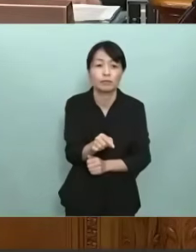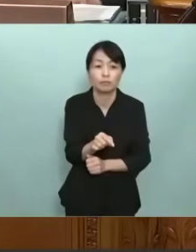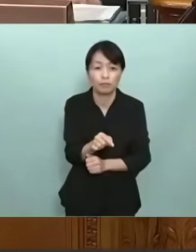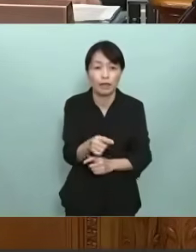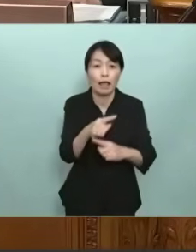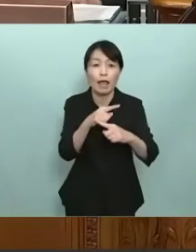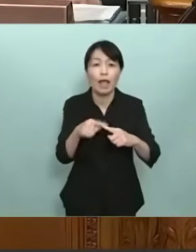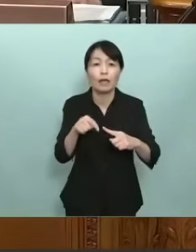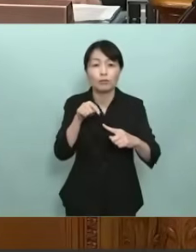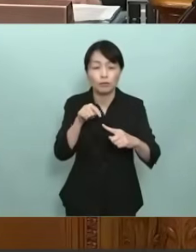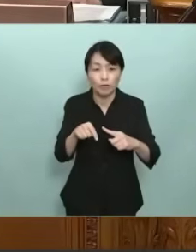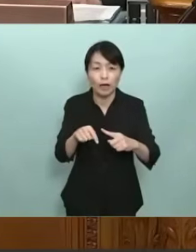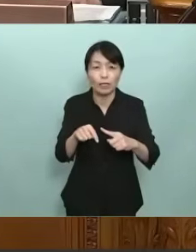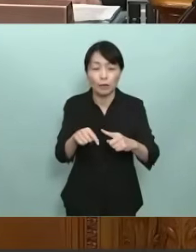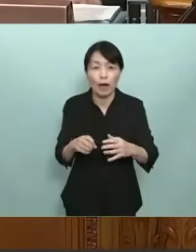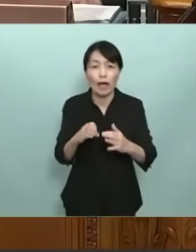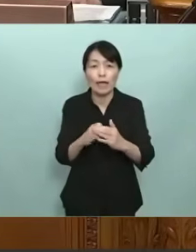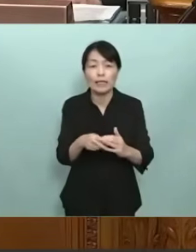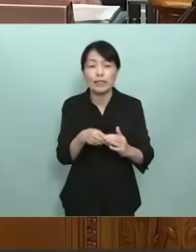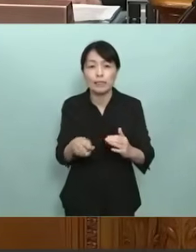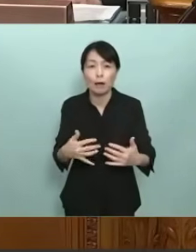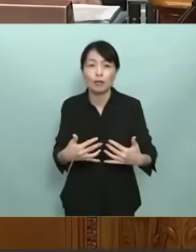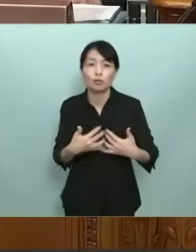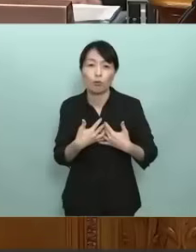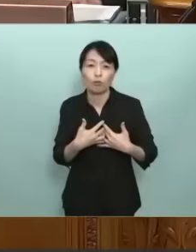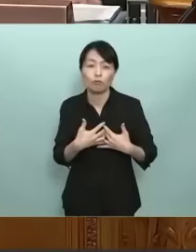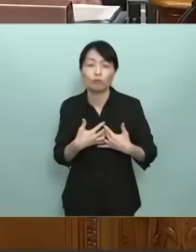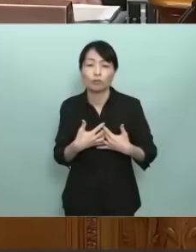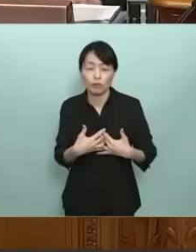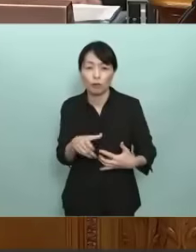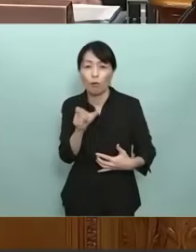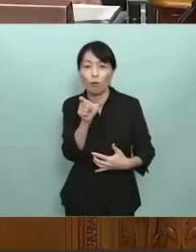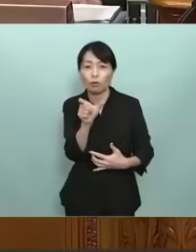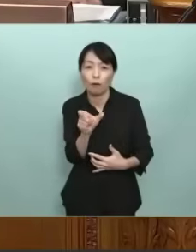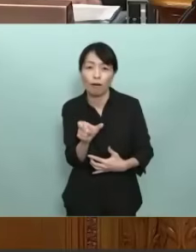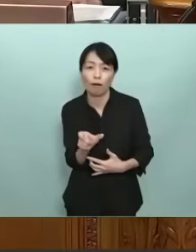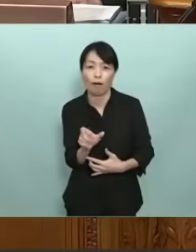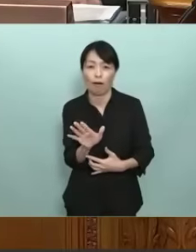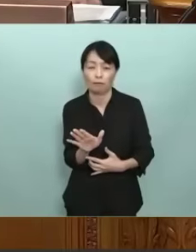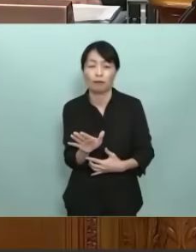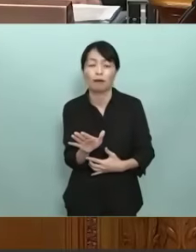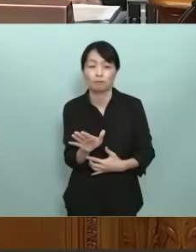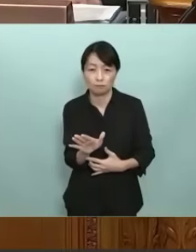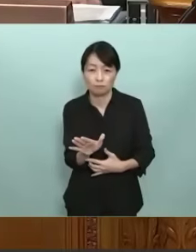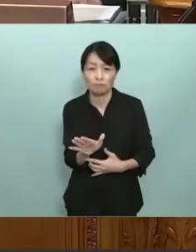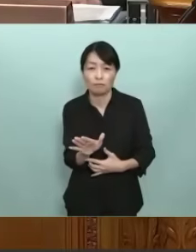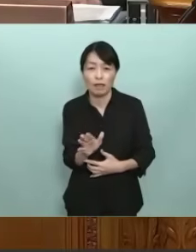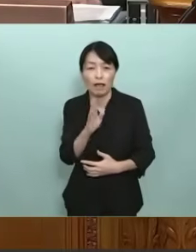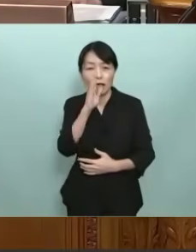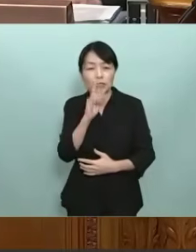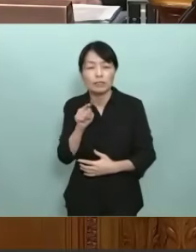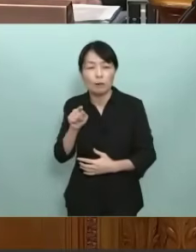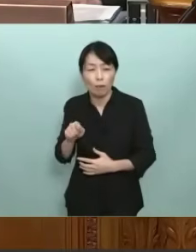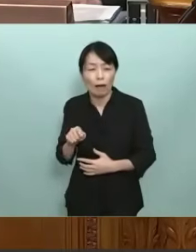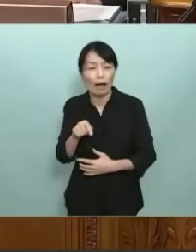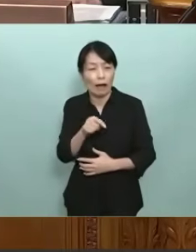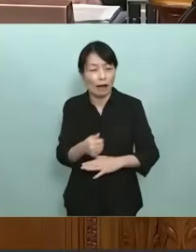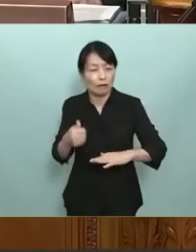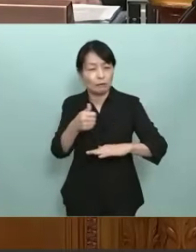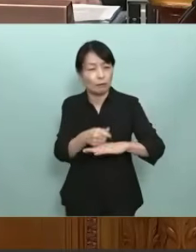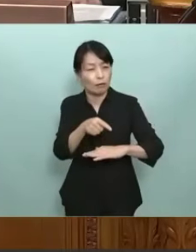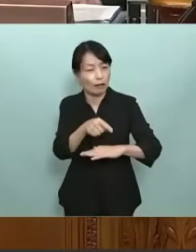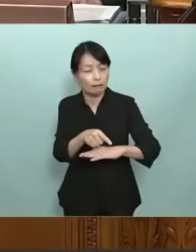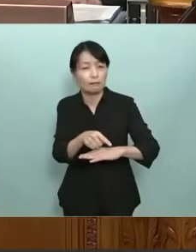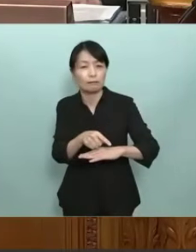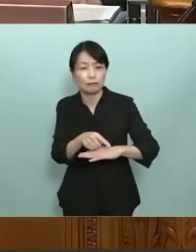た石総理が発言した経済政策に市場が厳しい評価を下したです